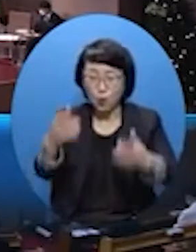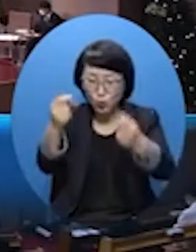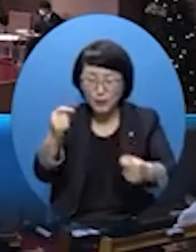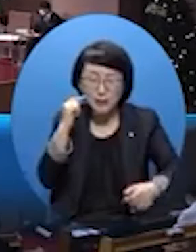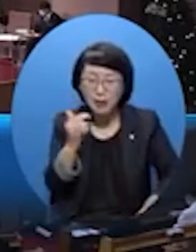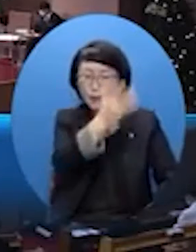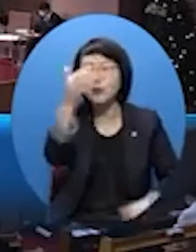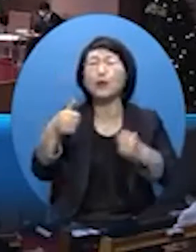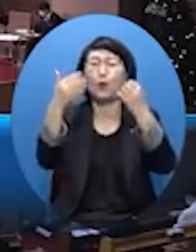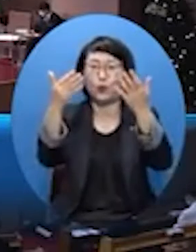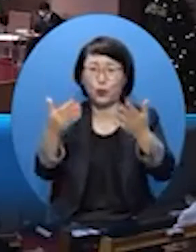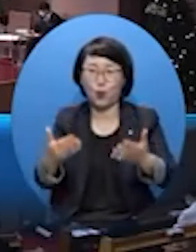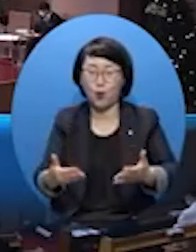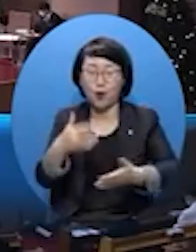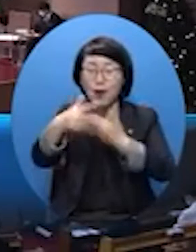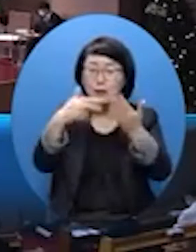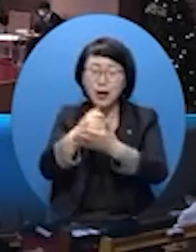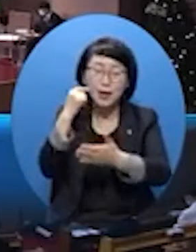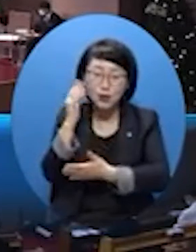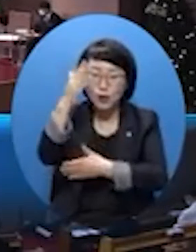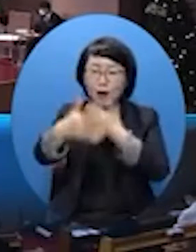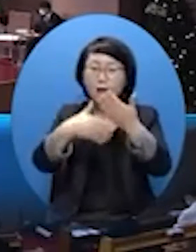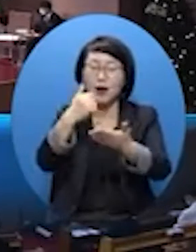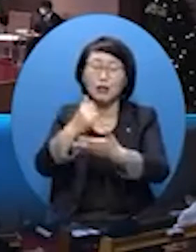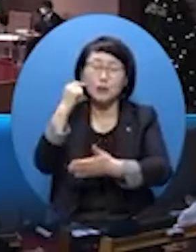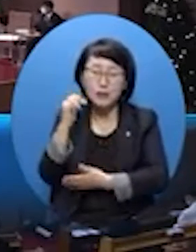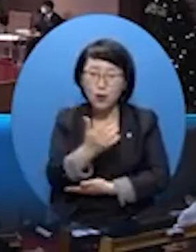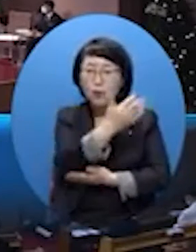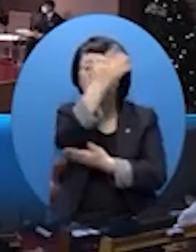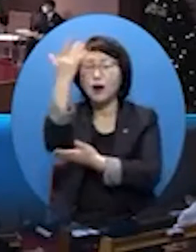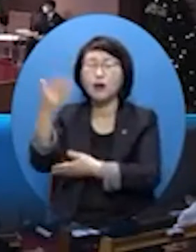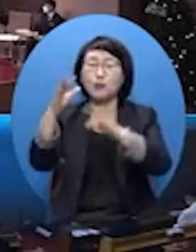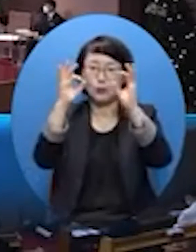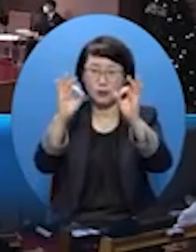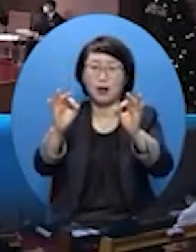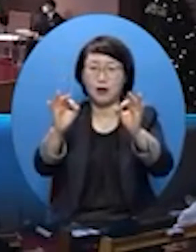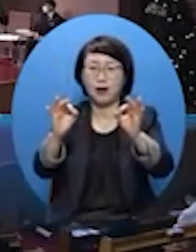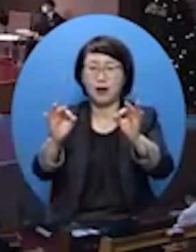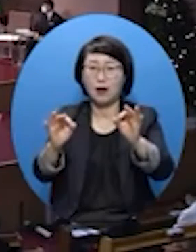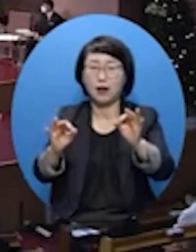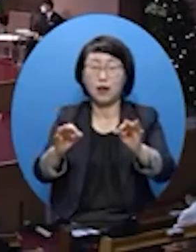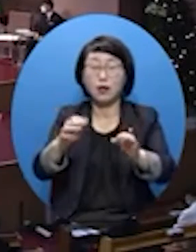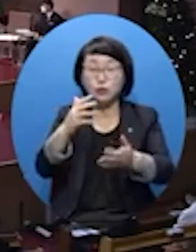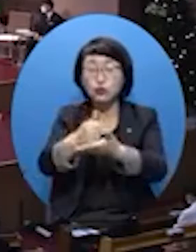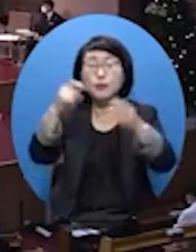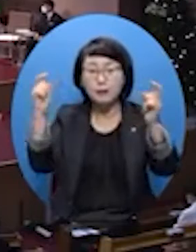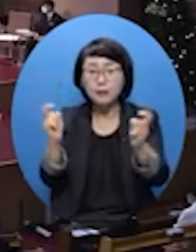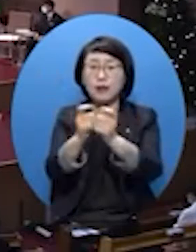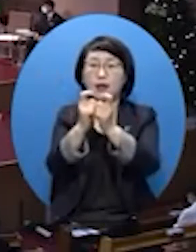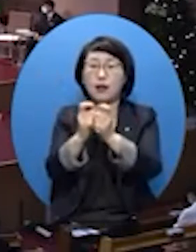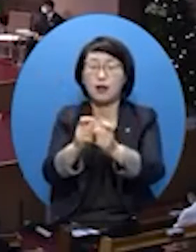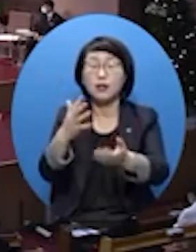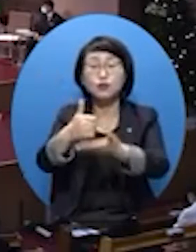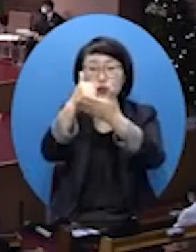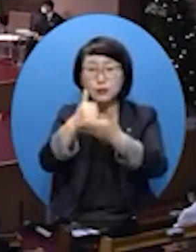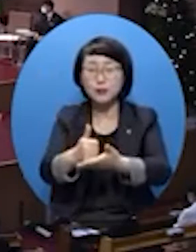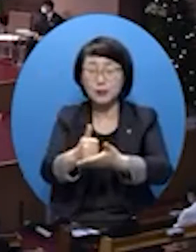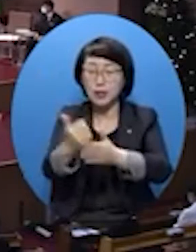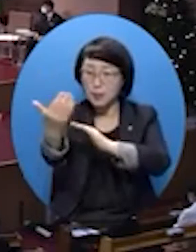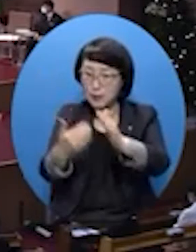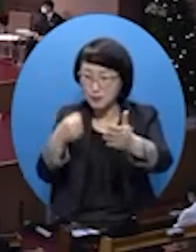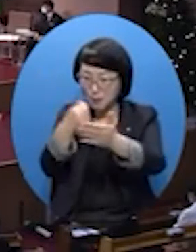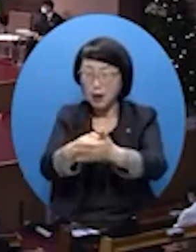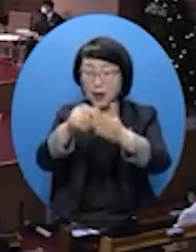것이라. 그것들이 야의 영광 곧 우리 하나님의 아름다움을 보리로다. 주님의 때에 주님이 예정하신